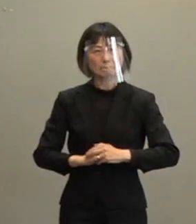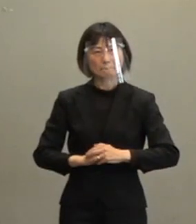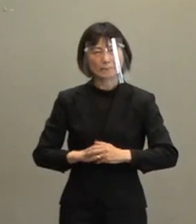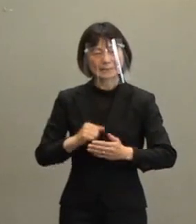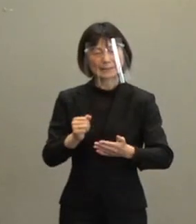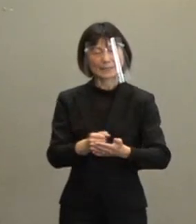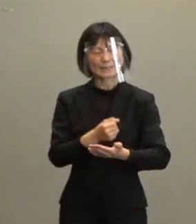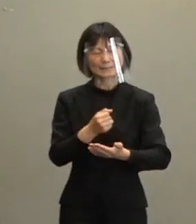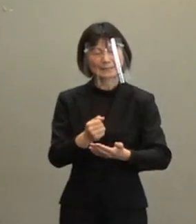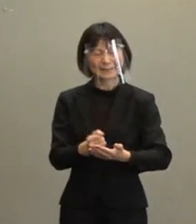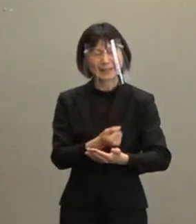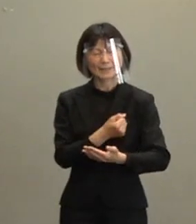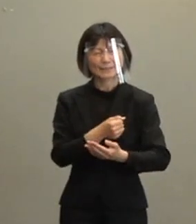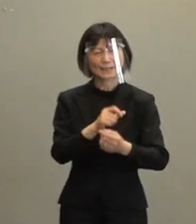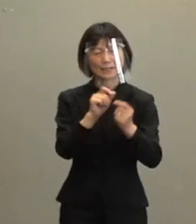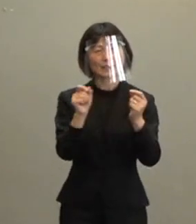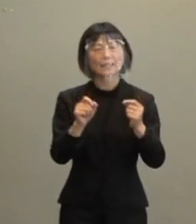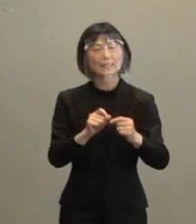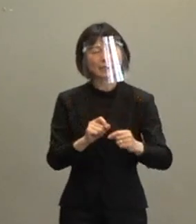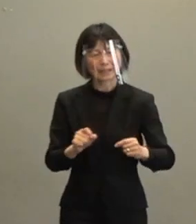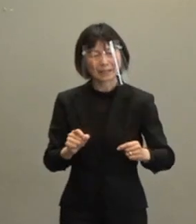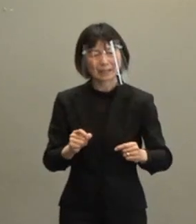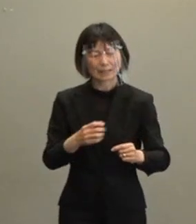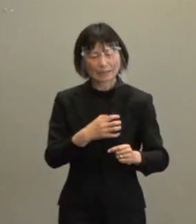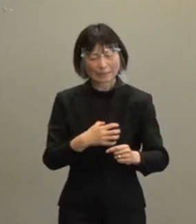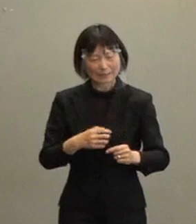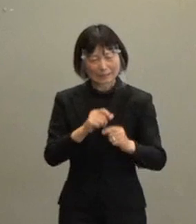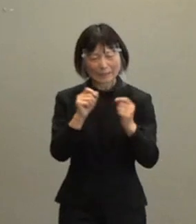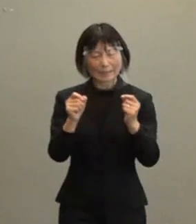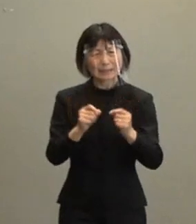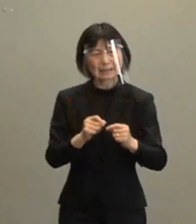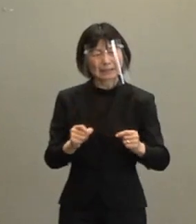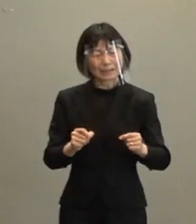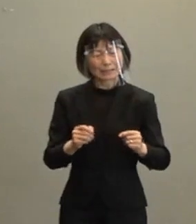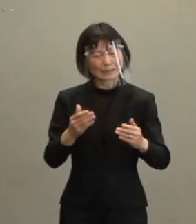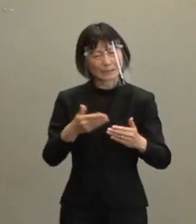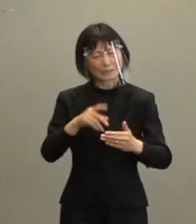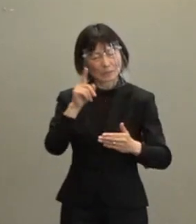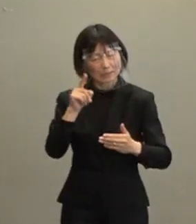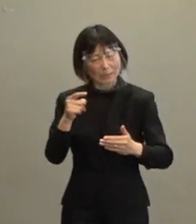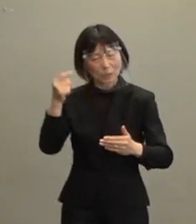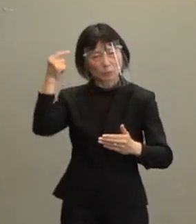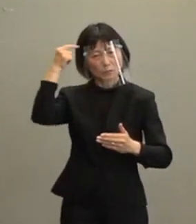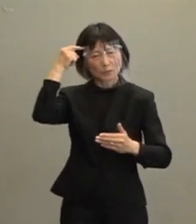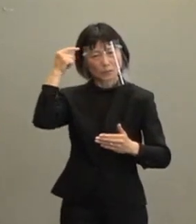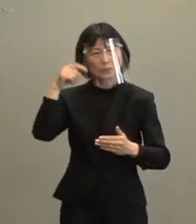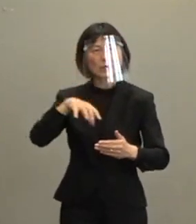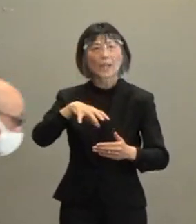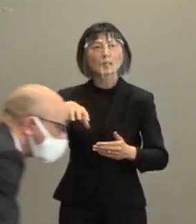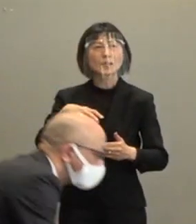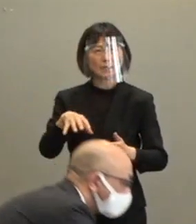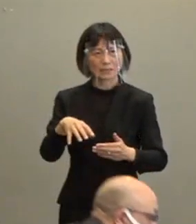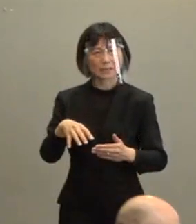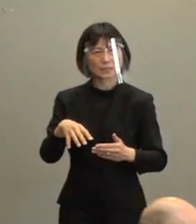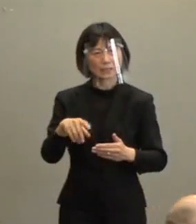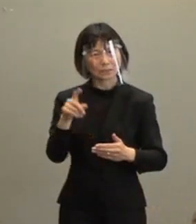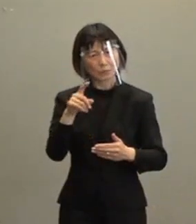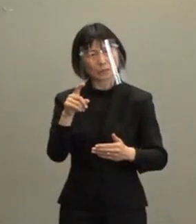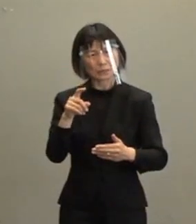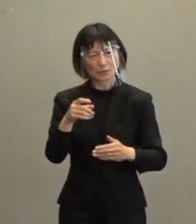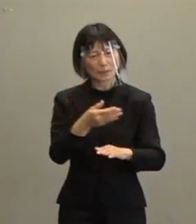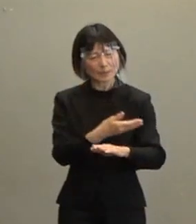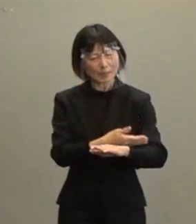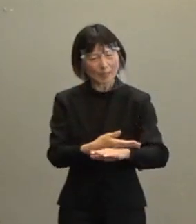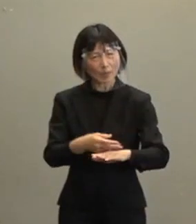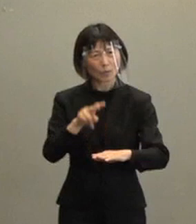残念な、非常に痛ましい結果になってしまった可能性も以前にあるかと思うんですが、知事はこの辺りの推移をどのように見守ってらっしゃ